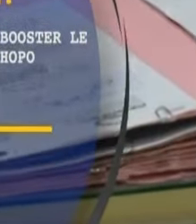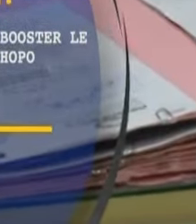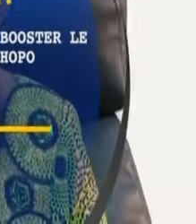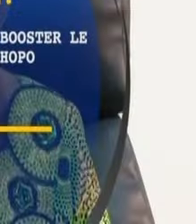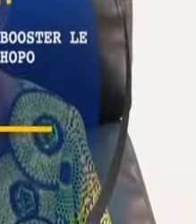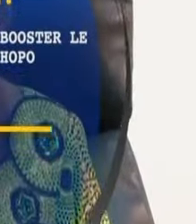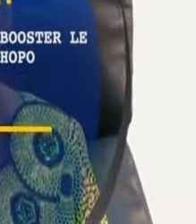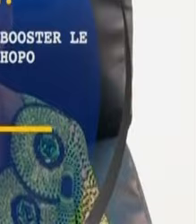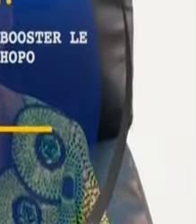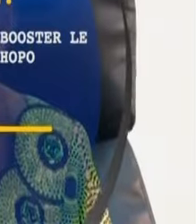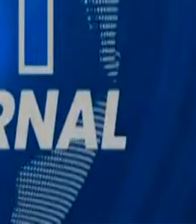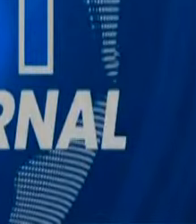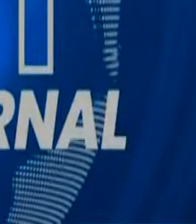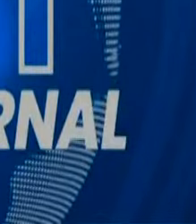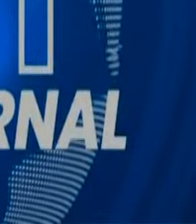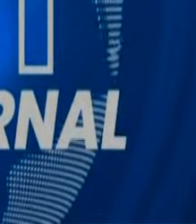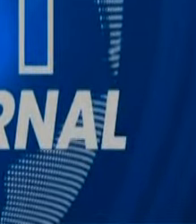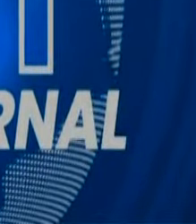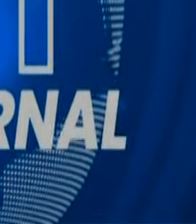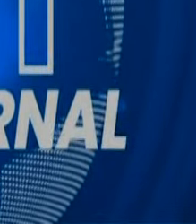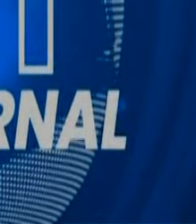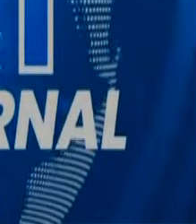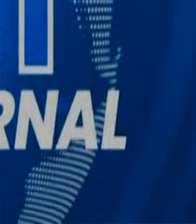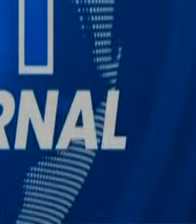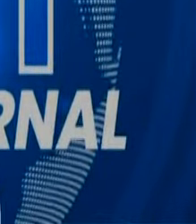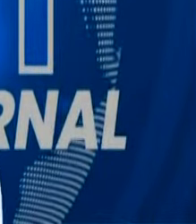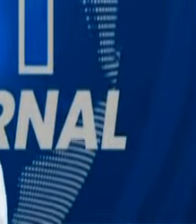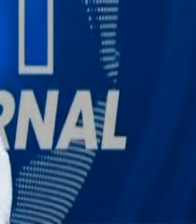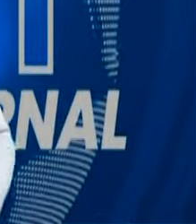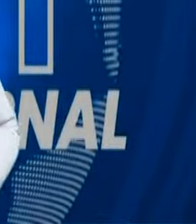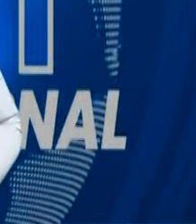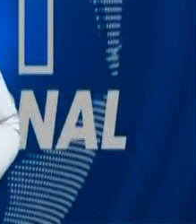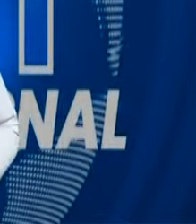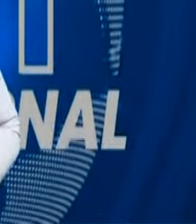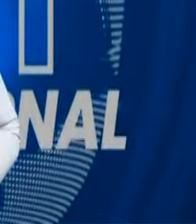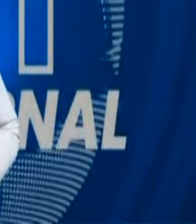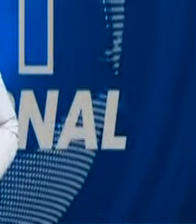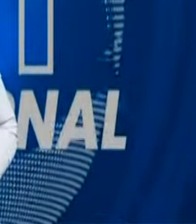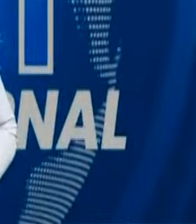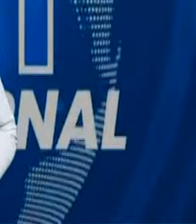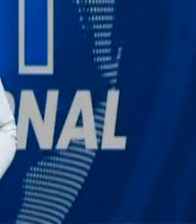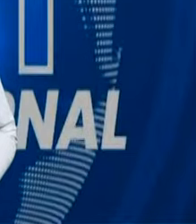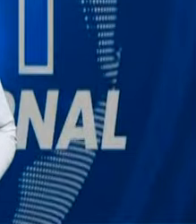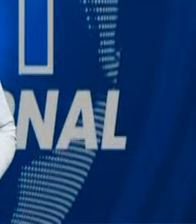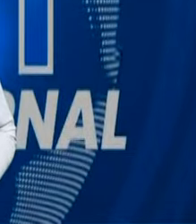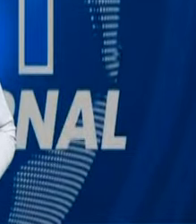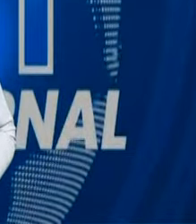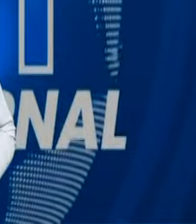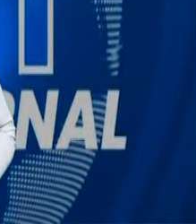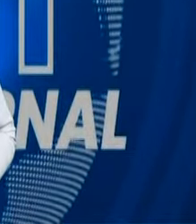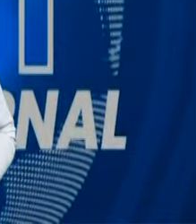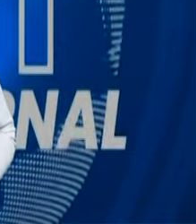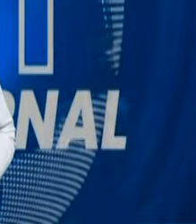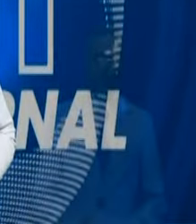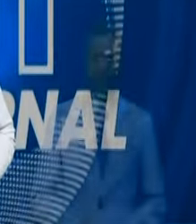partenaires concernés. Voilà pour les titres et merci de suivre ce journal. C'est une évidence, l'avenue Mama